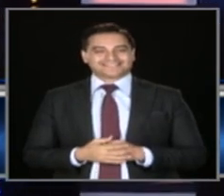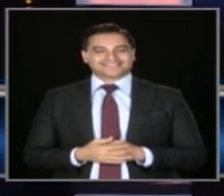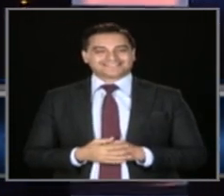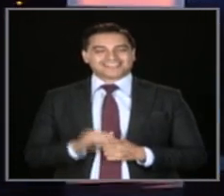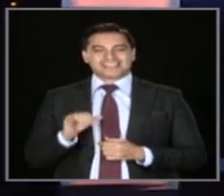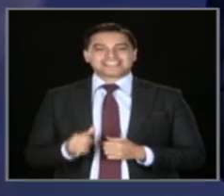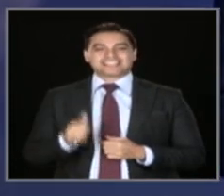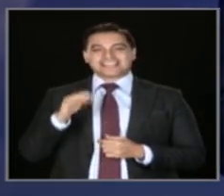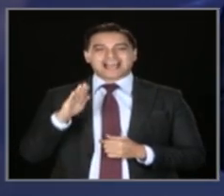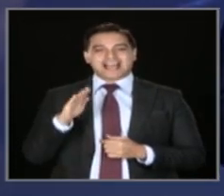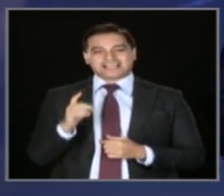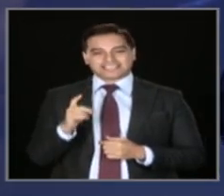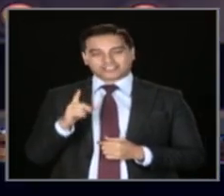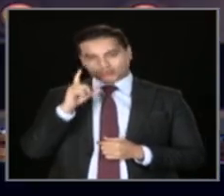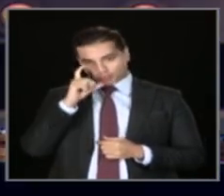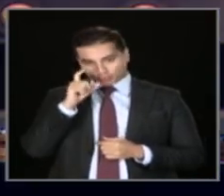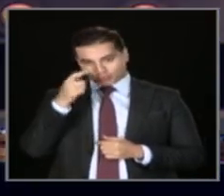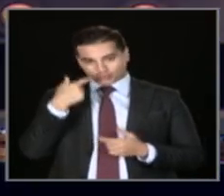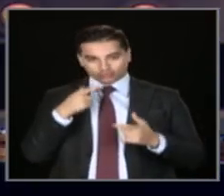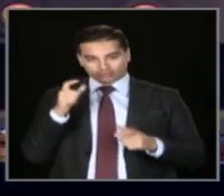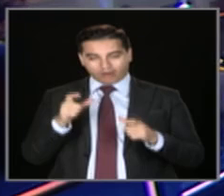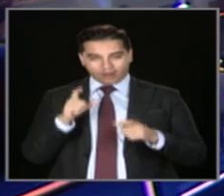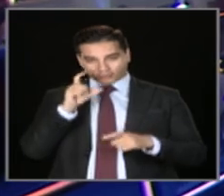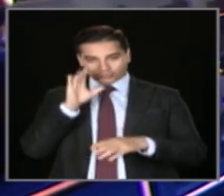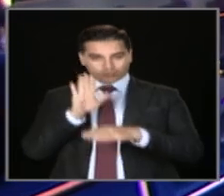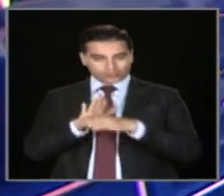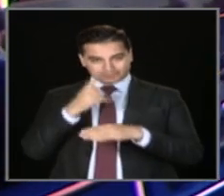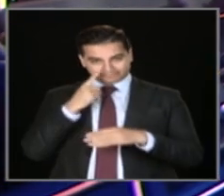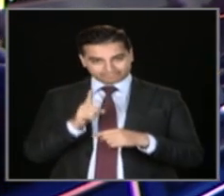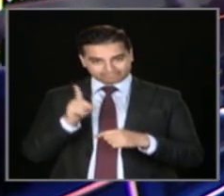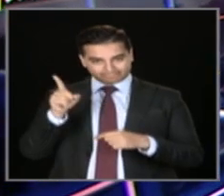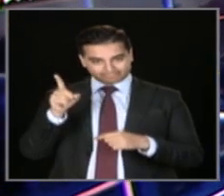ياسر، صورة وشخصية والسؤال هو